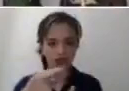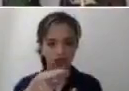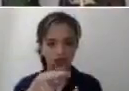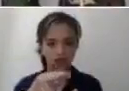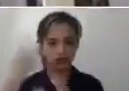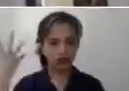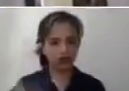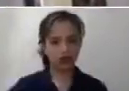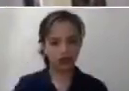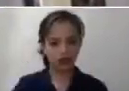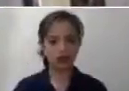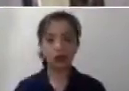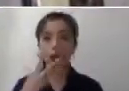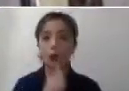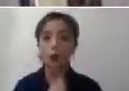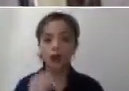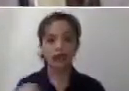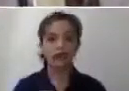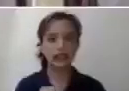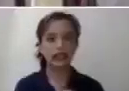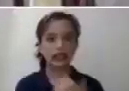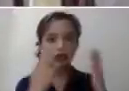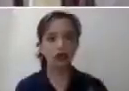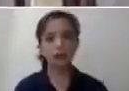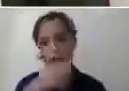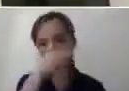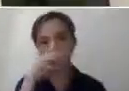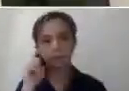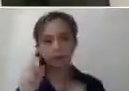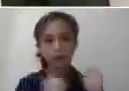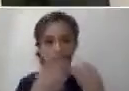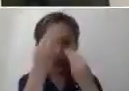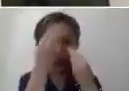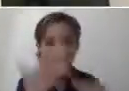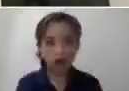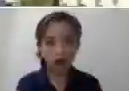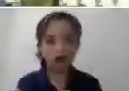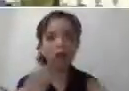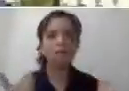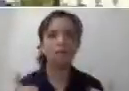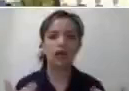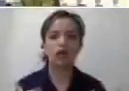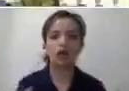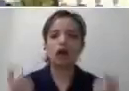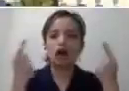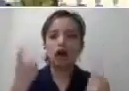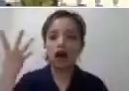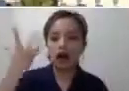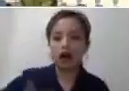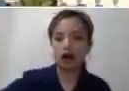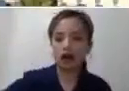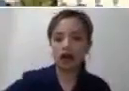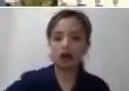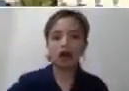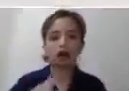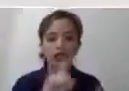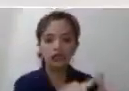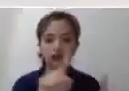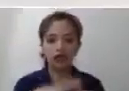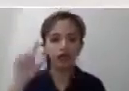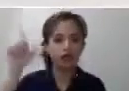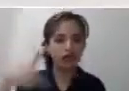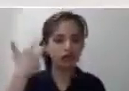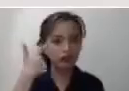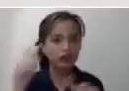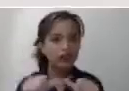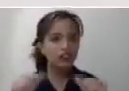silang investigasyon laban sa mga tanggapan na nabanggit ni Pacquiao, kabilang ang Department of Health, Department of Social Welfare and Development,